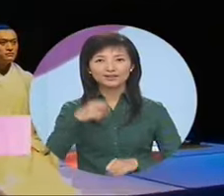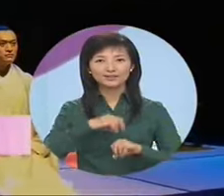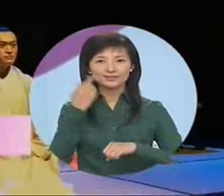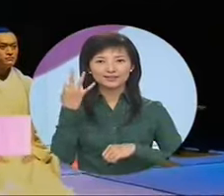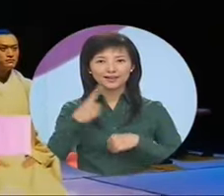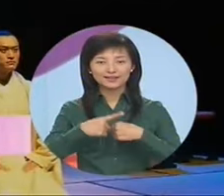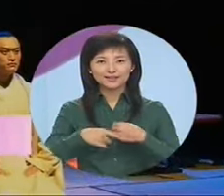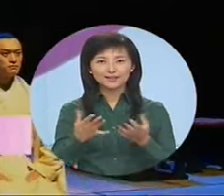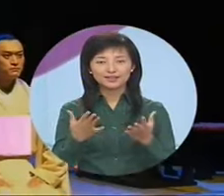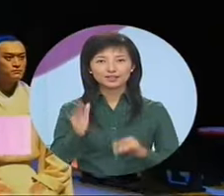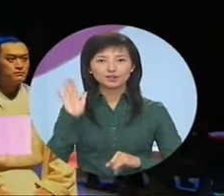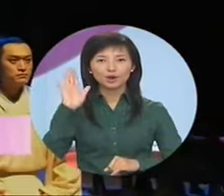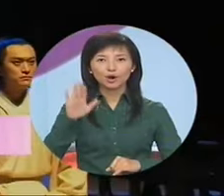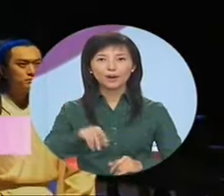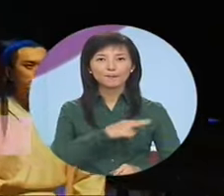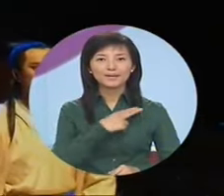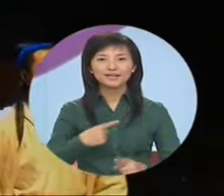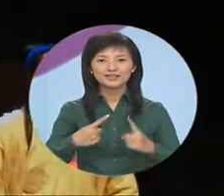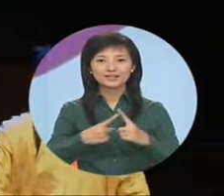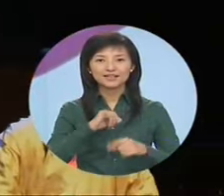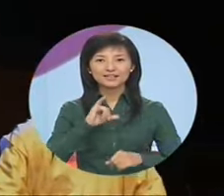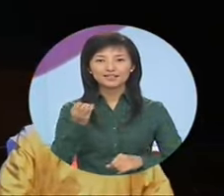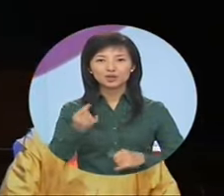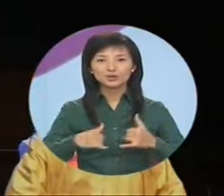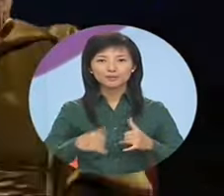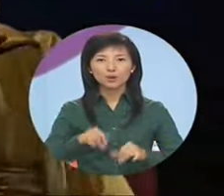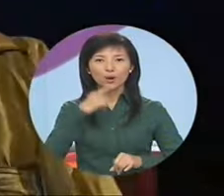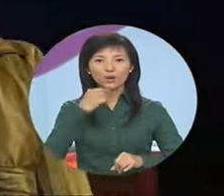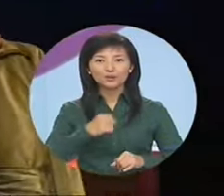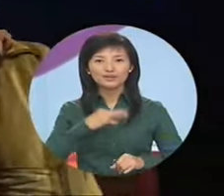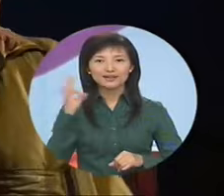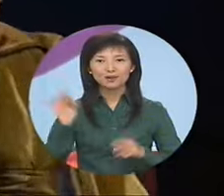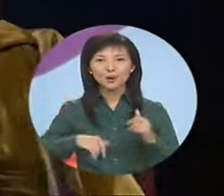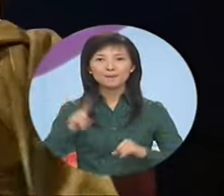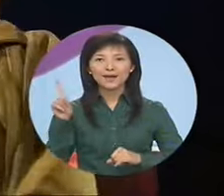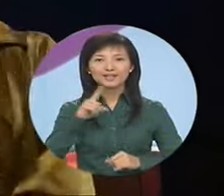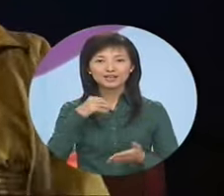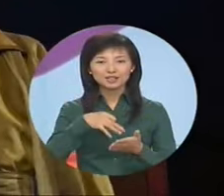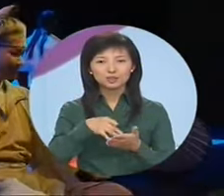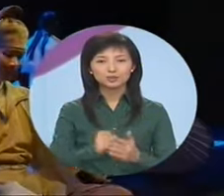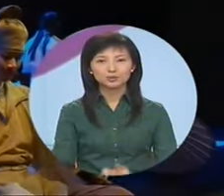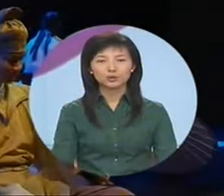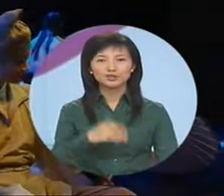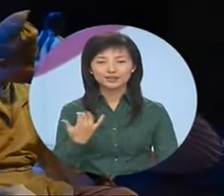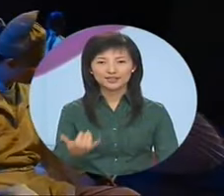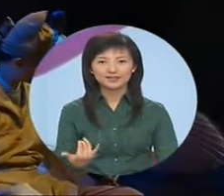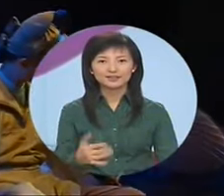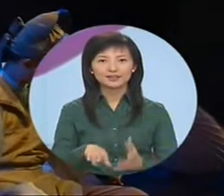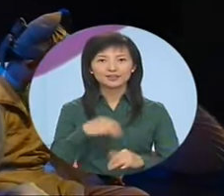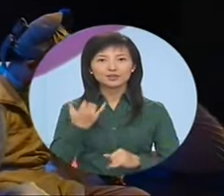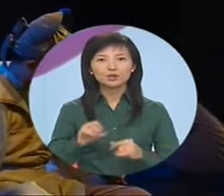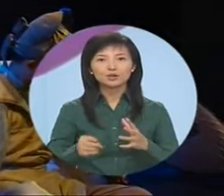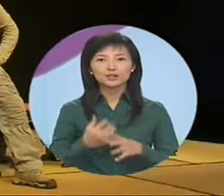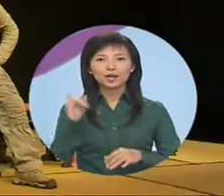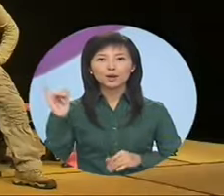京人艺首演后，一举创下北京人艺小剧场一部话剧上演过百场的记录。迄今为止，该部话剧已创